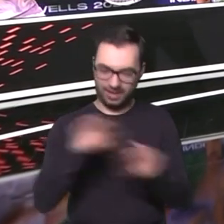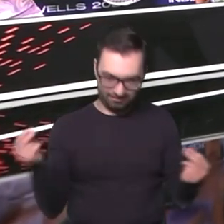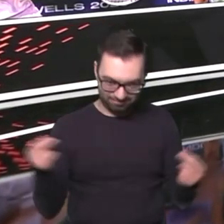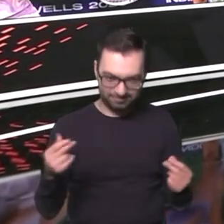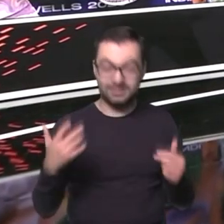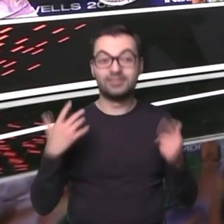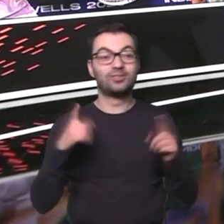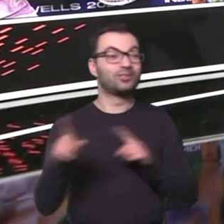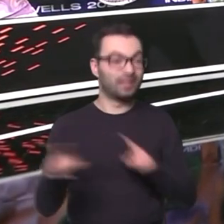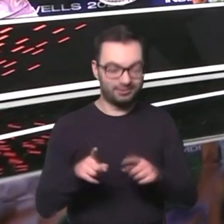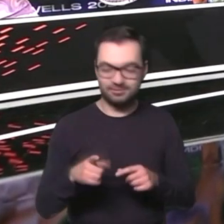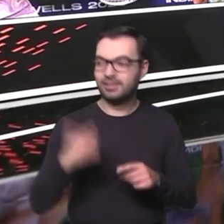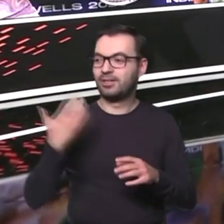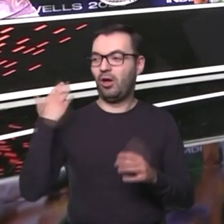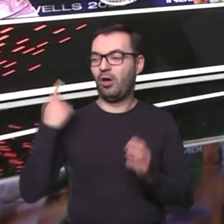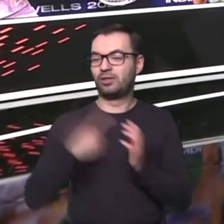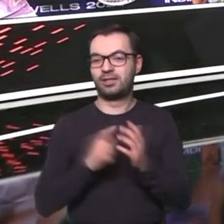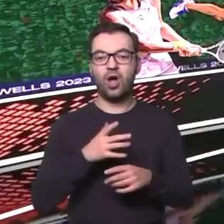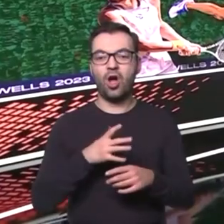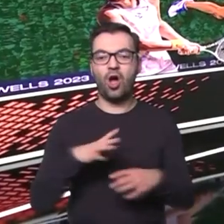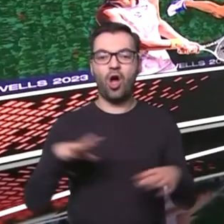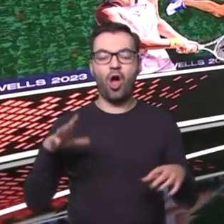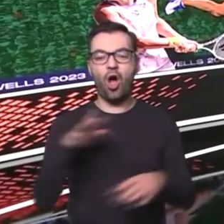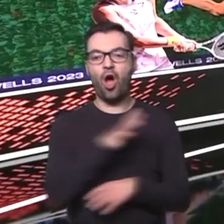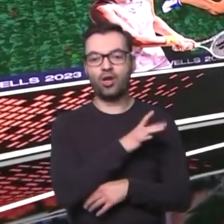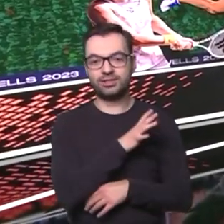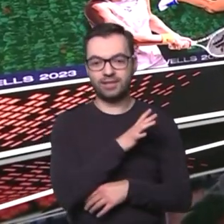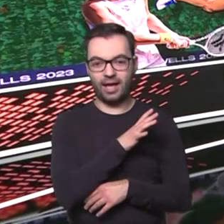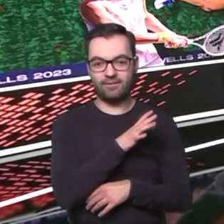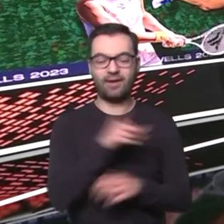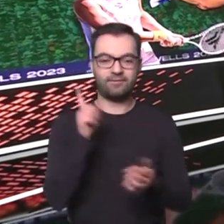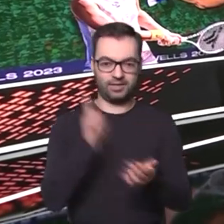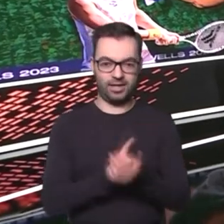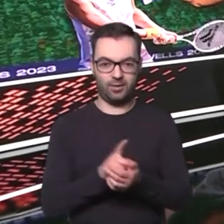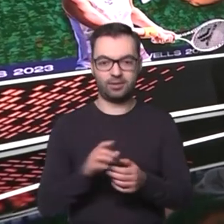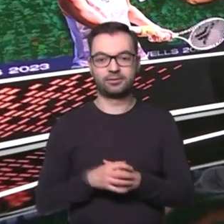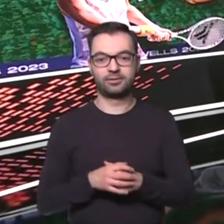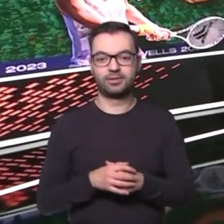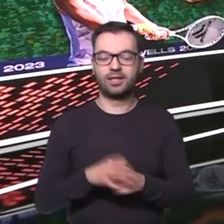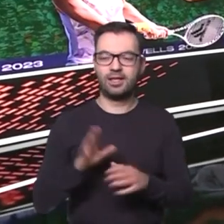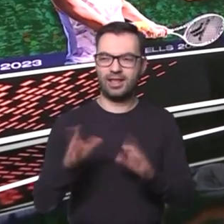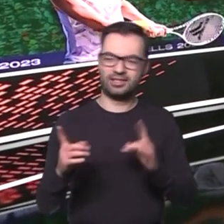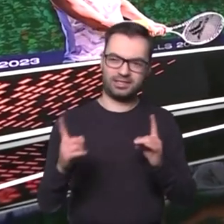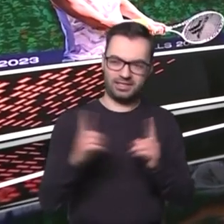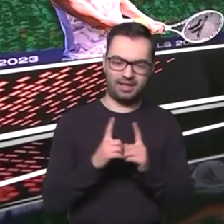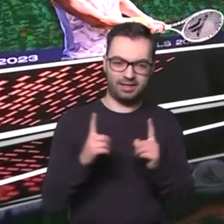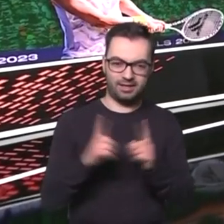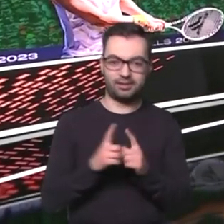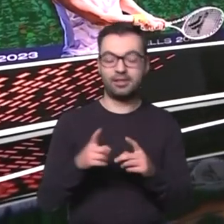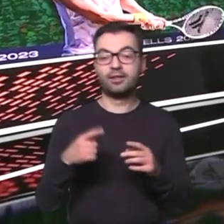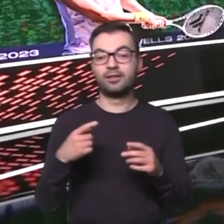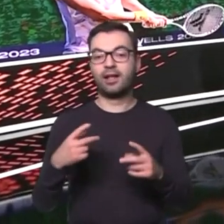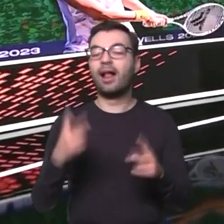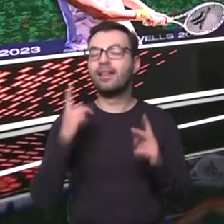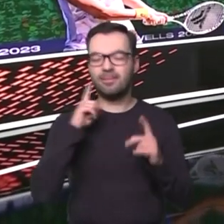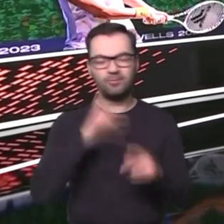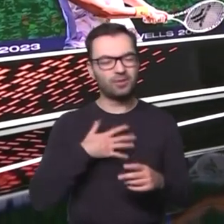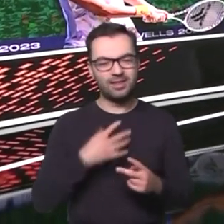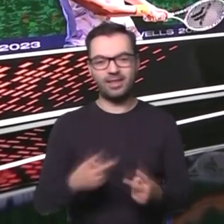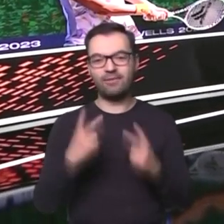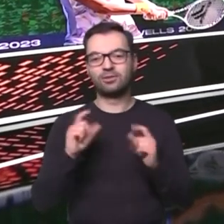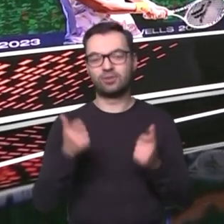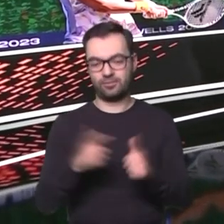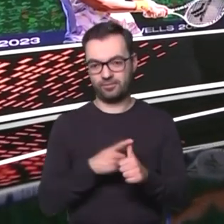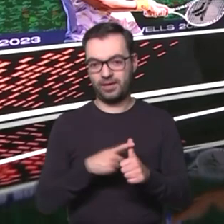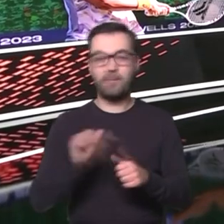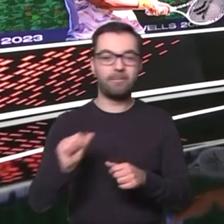Tak, poprzednie spotkanie skończyło się 6-4, na razie jest 1-1, ale moim zdaniem właśnie najbardziej kluczowe to będą te dwa elementy, czyli pierwszy